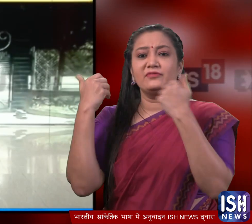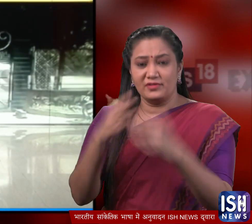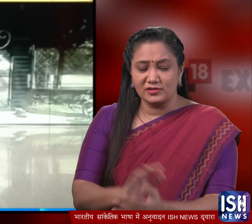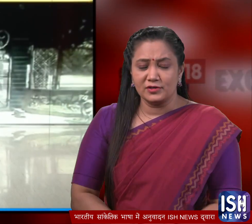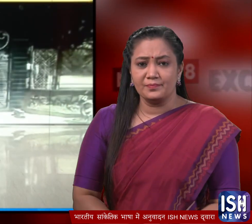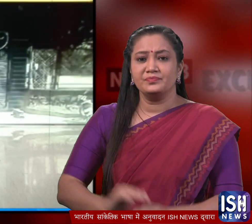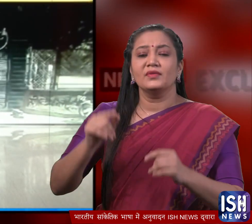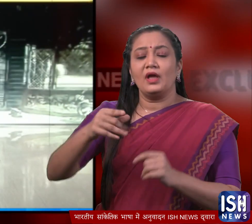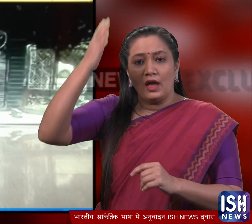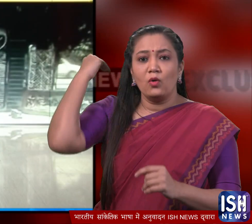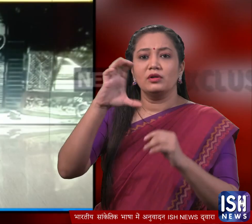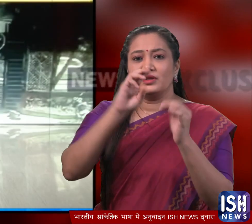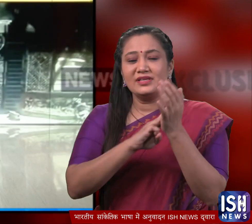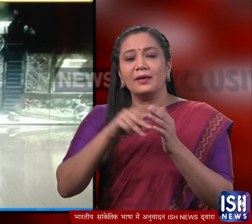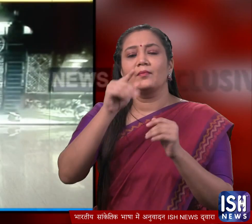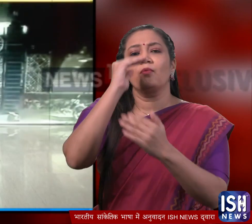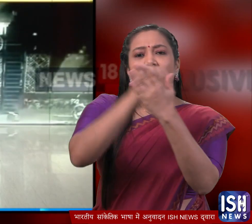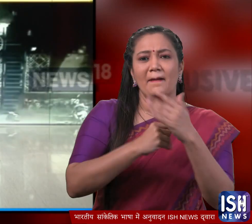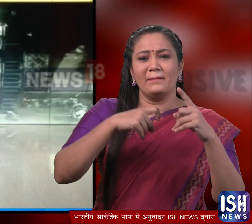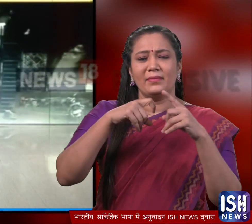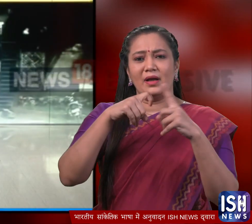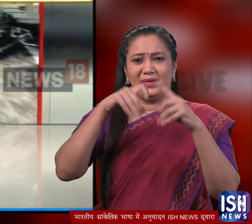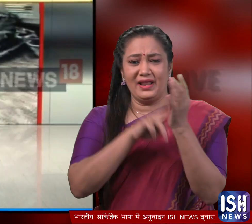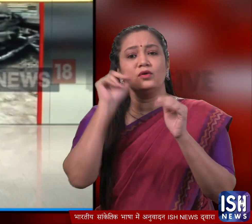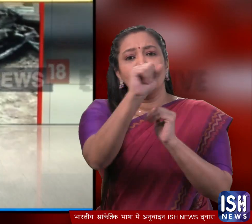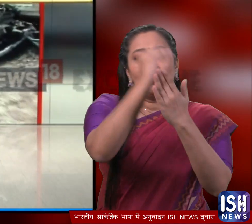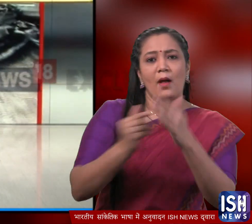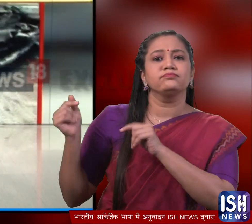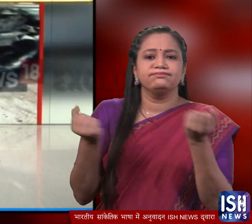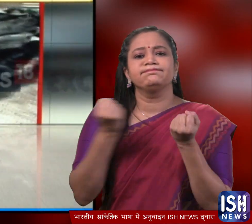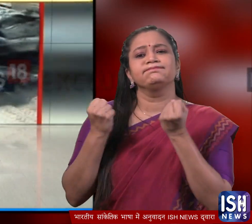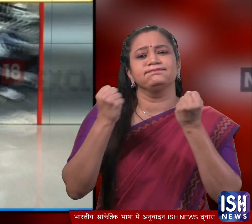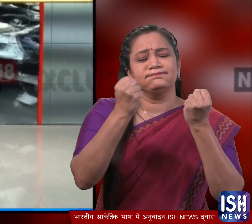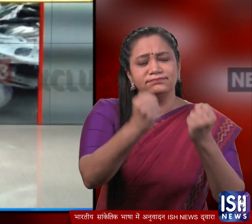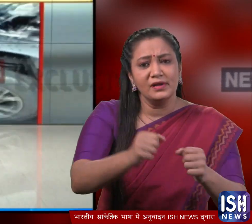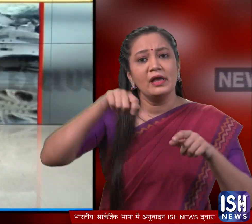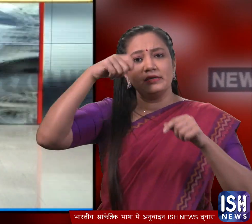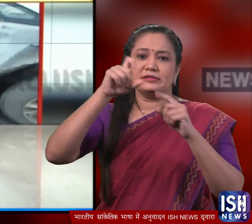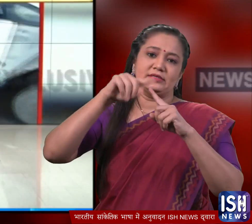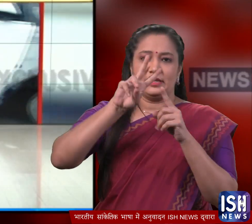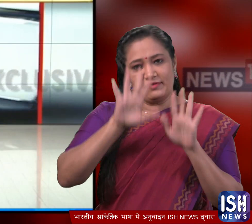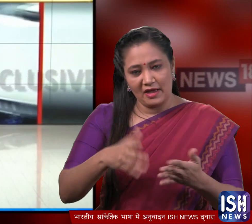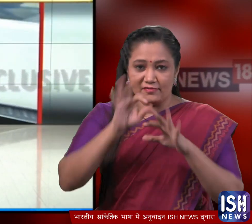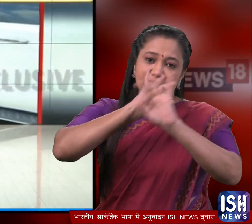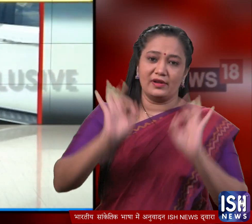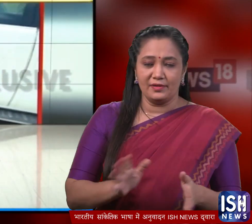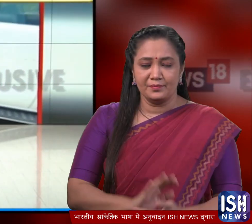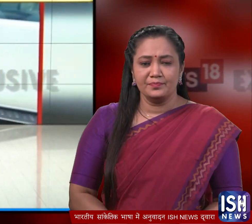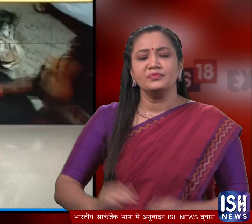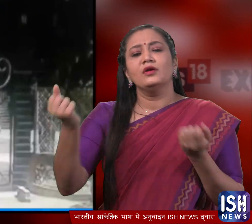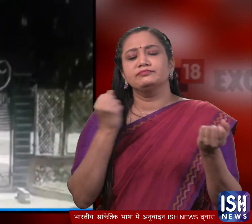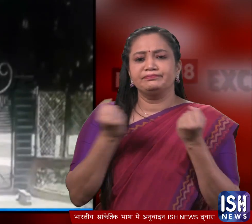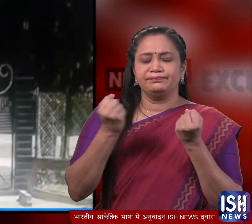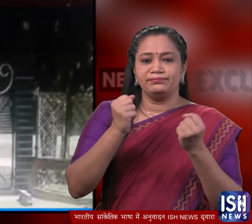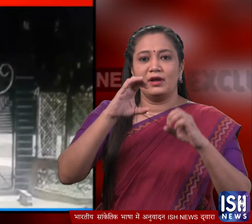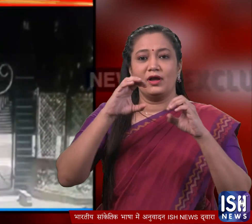जब कंप्यूटर बाबा पूर्व मुख्यमंत्री कमलनाथ की एक सभा में शामिल होने के लिए जा रहे थे। इस घटना की CCTV फुटेज भी सामने आई, जिसमें वहां की एक